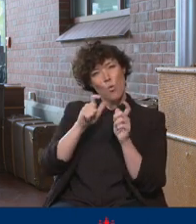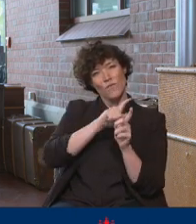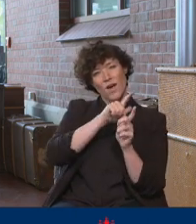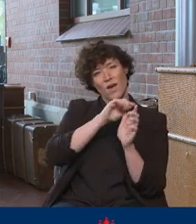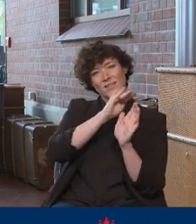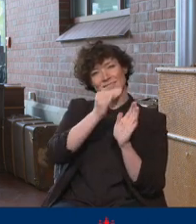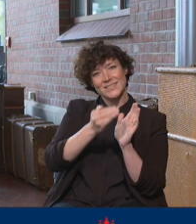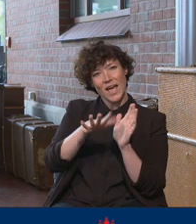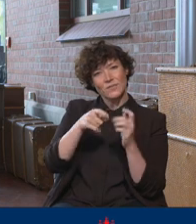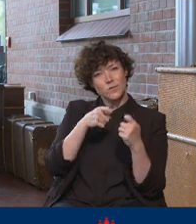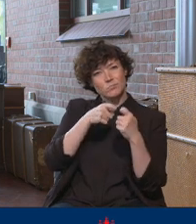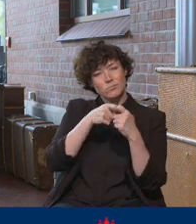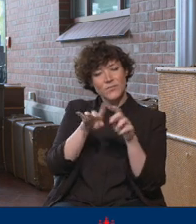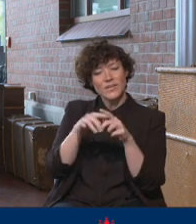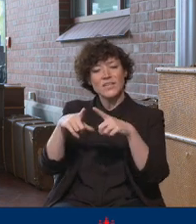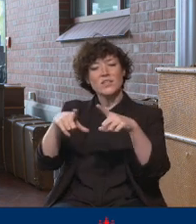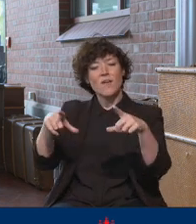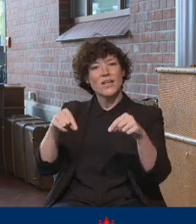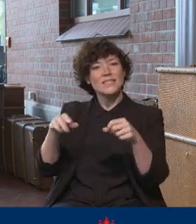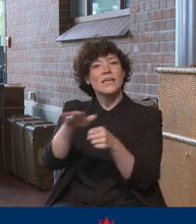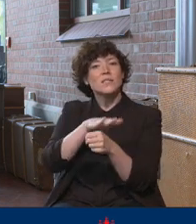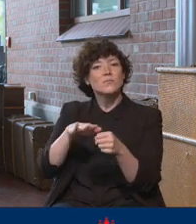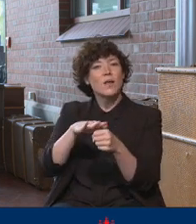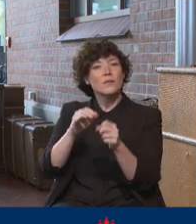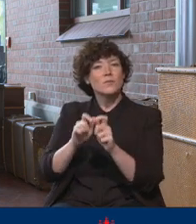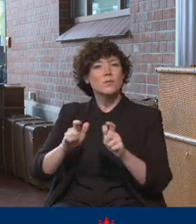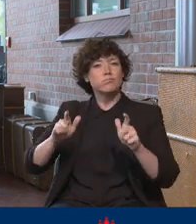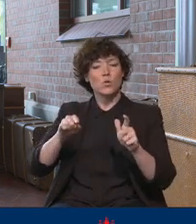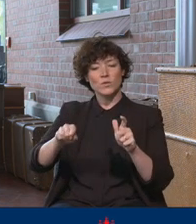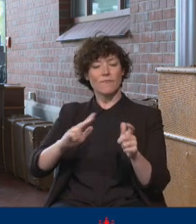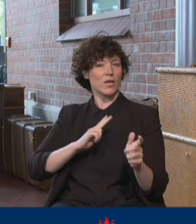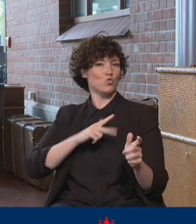quartiersplatz der eben auch die soziale mitte des quartiers darstellt